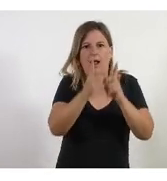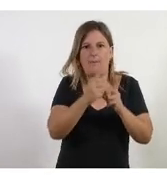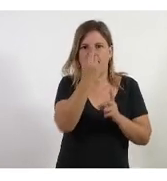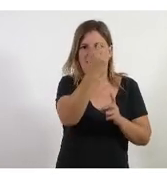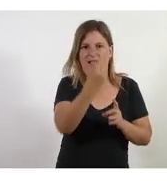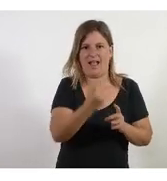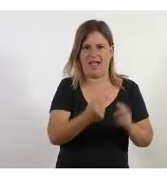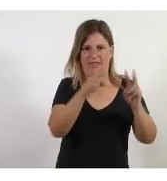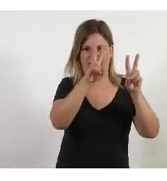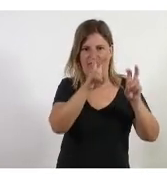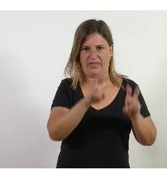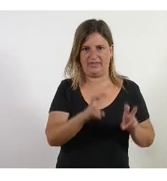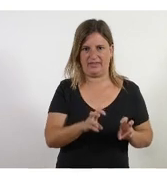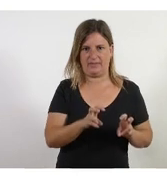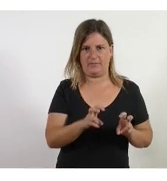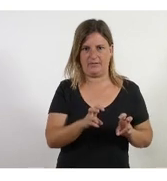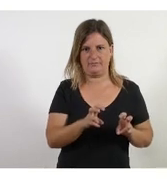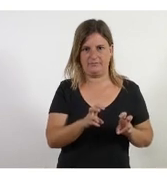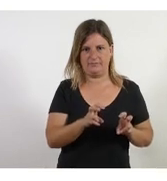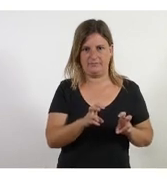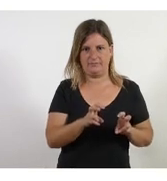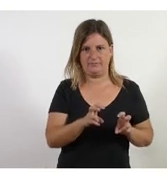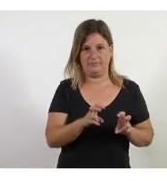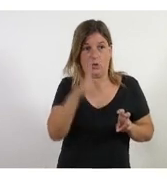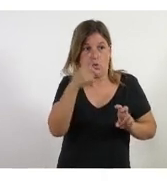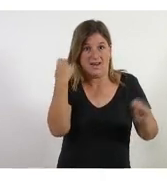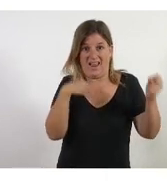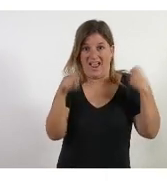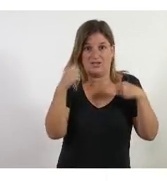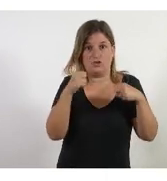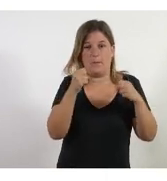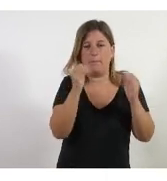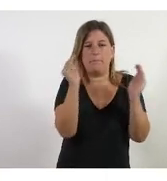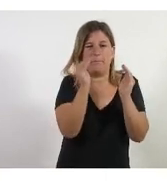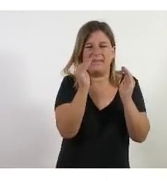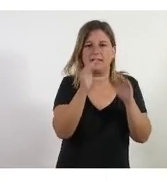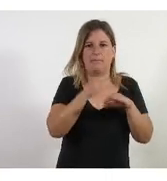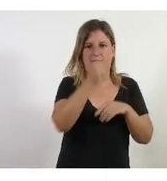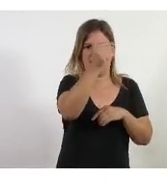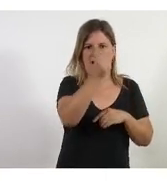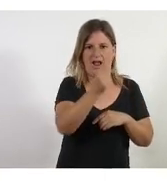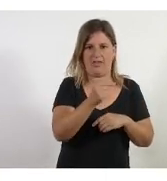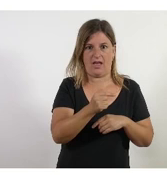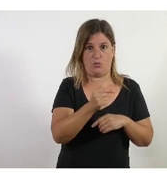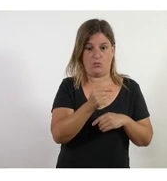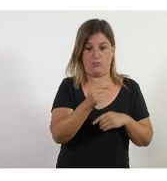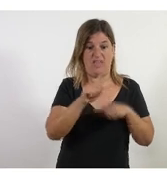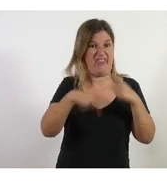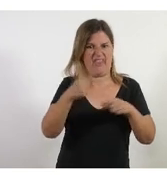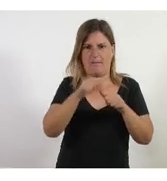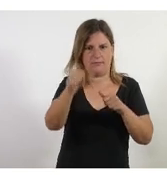és una petita acció per cada un dels capítols. Una coseta que puguis fer a partir de